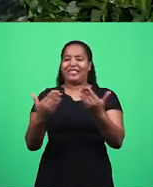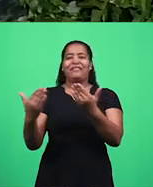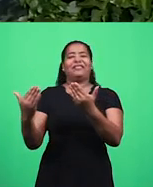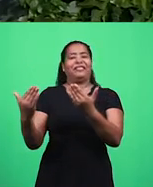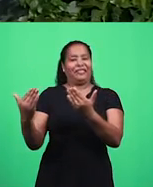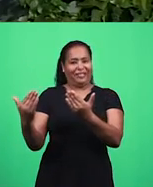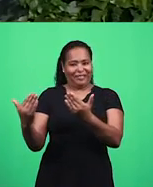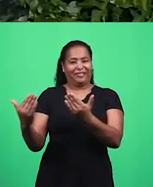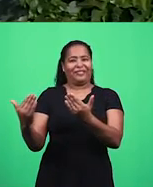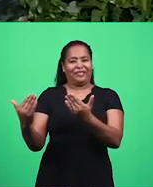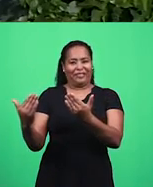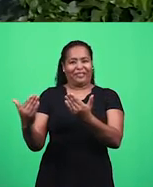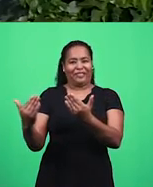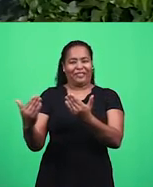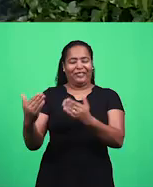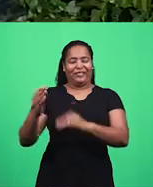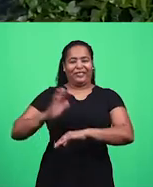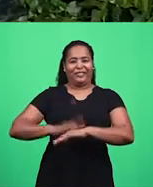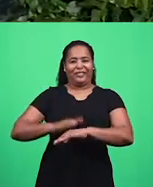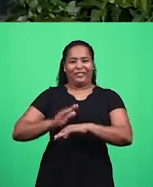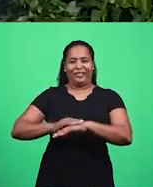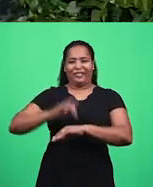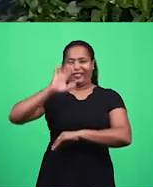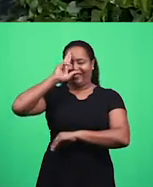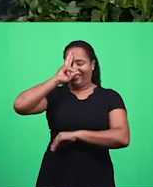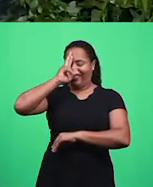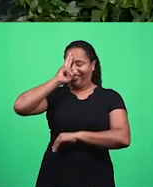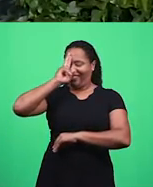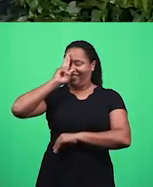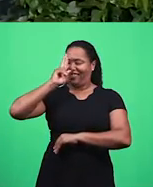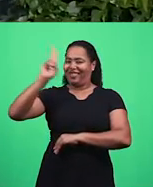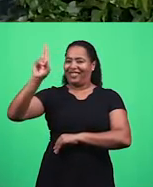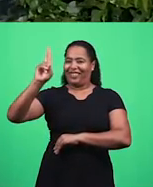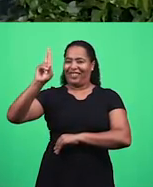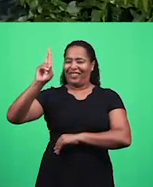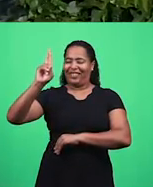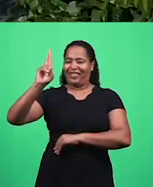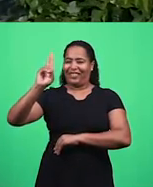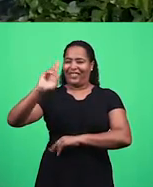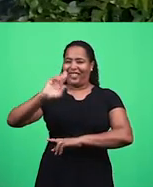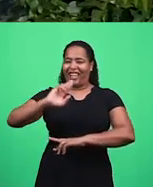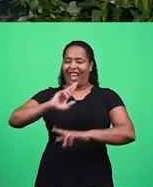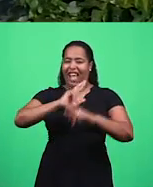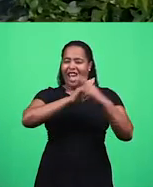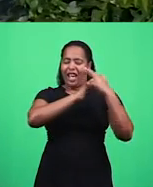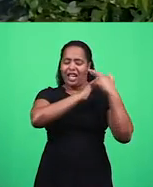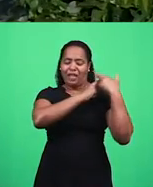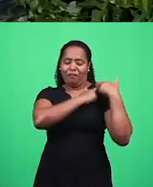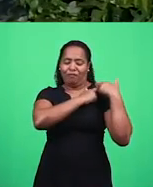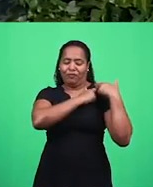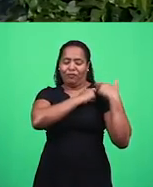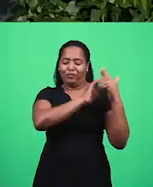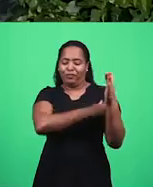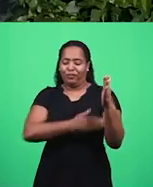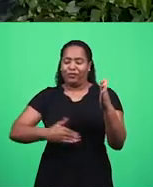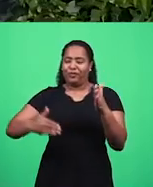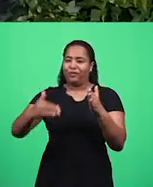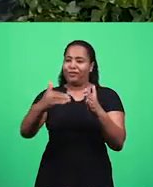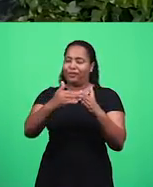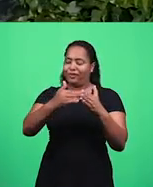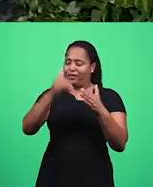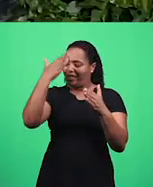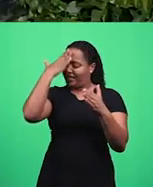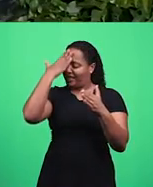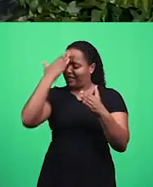Он открылся ей как учитель, как раввин, да, равуни, как хозяин всего,